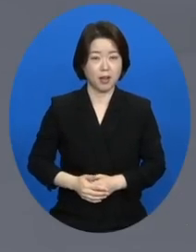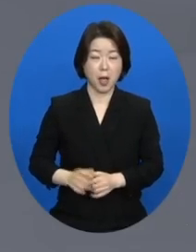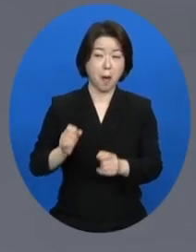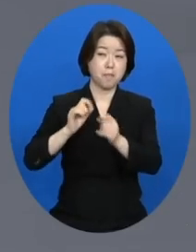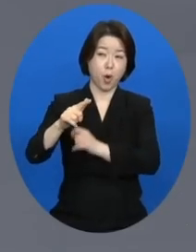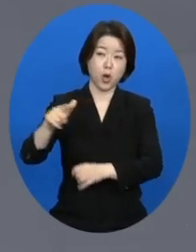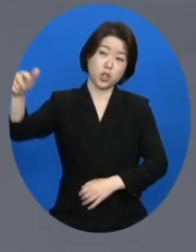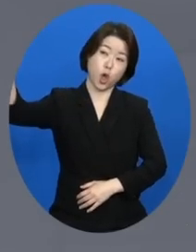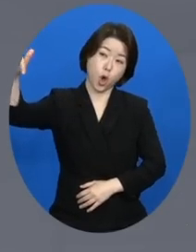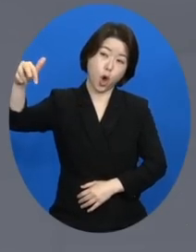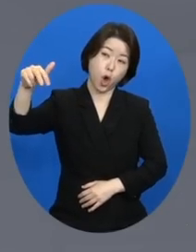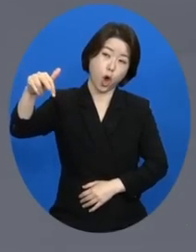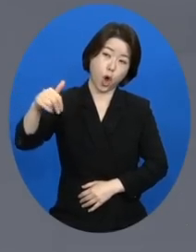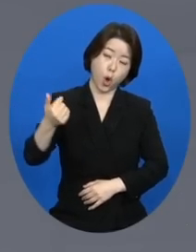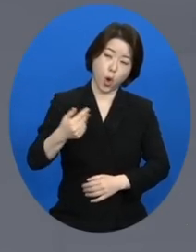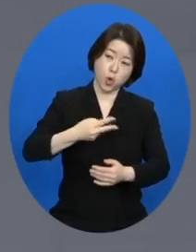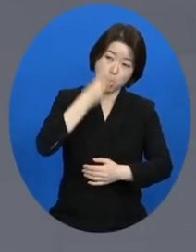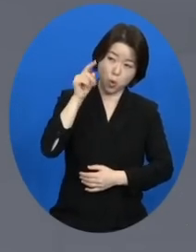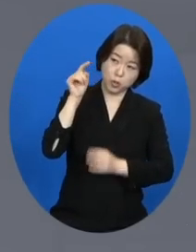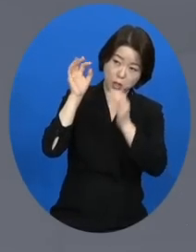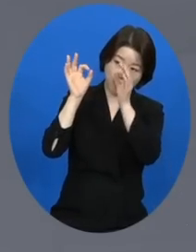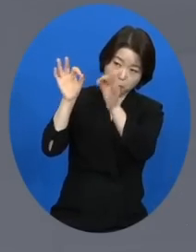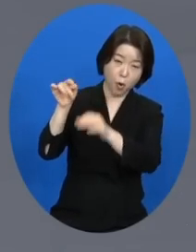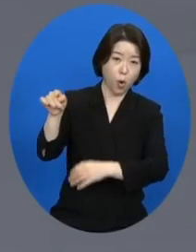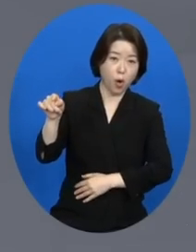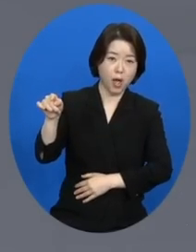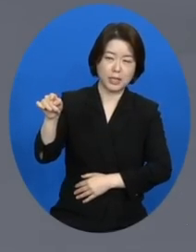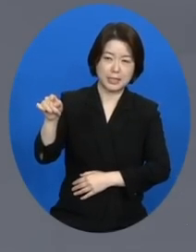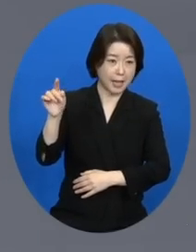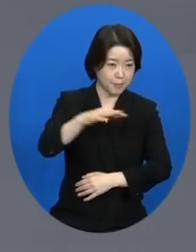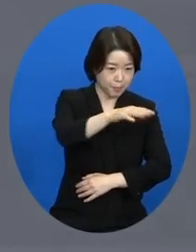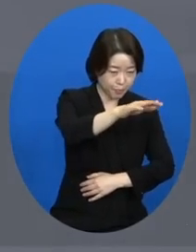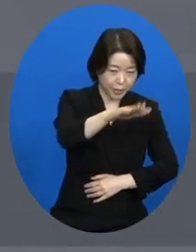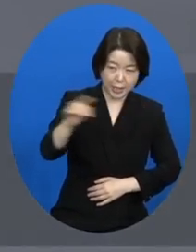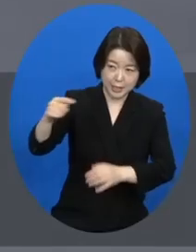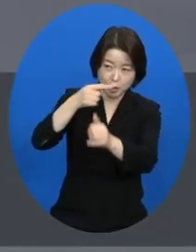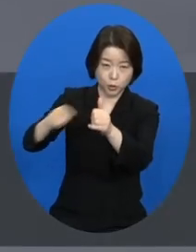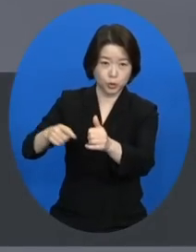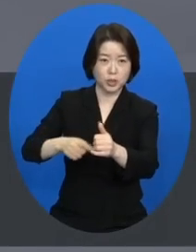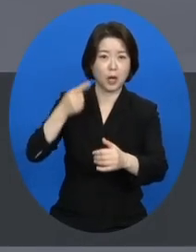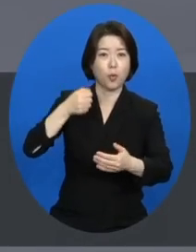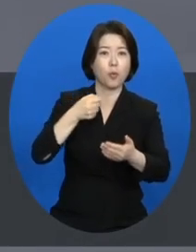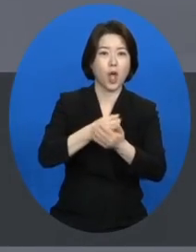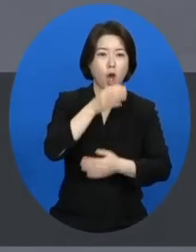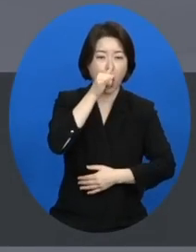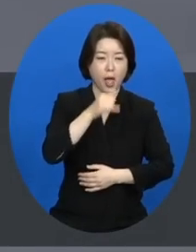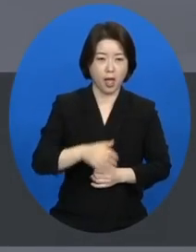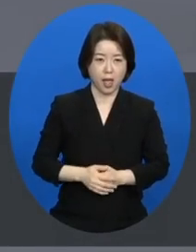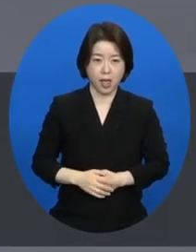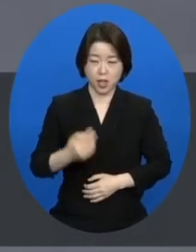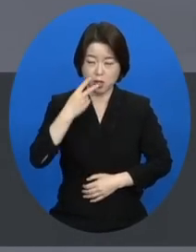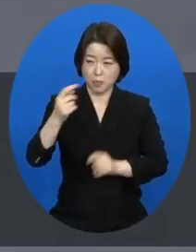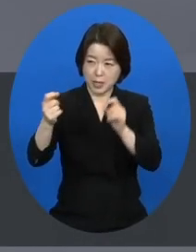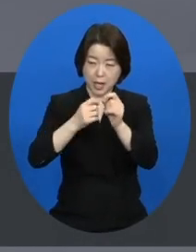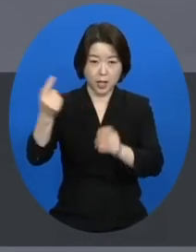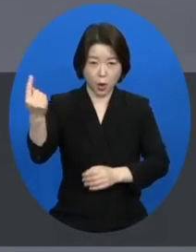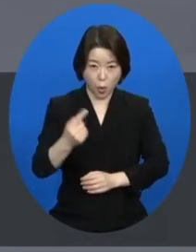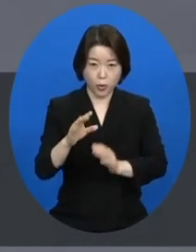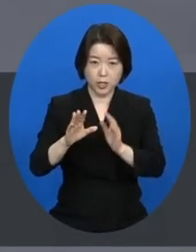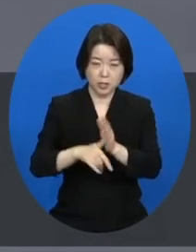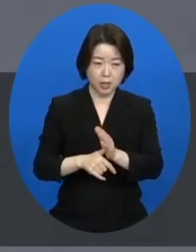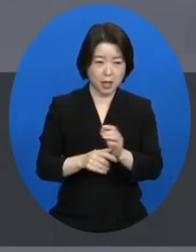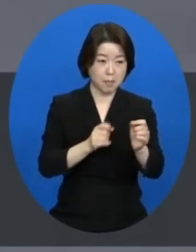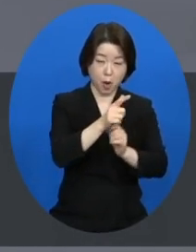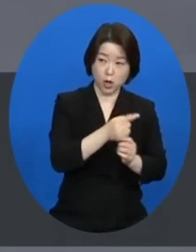요셉을 형들이 보더니 죽이기를 꾀했다는 거예요. 18절에 요셉이 그들에게 가까이 오기 전에 그들이 요셉을 멀리서